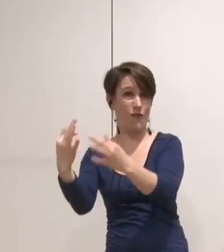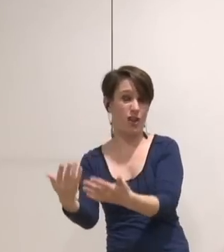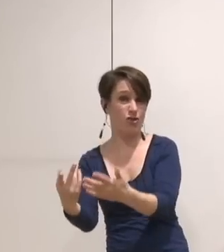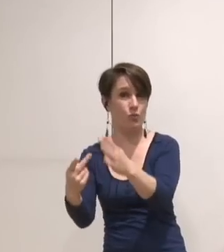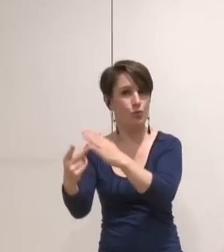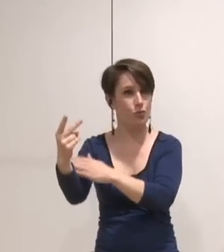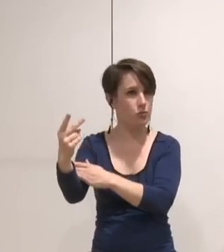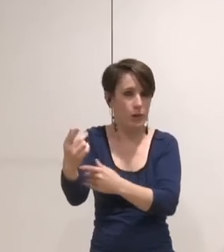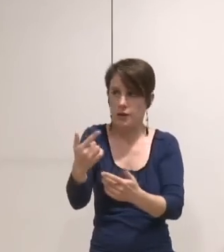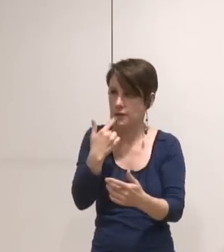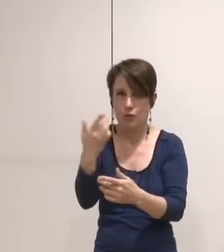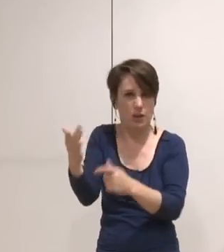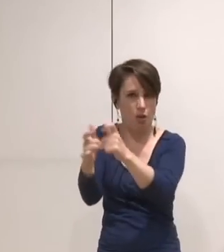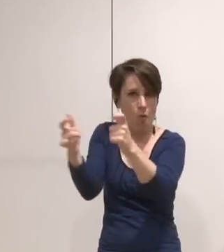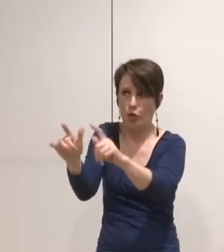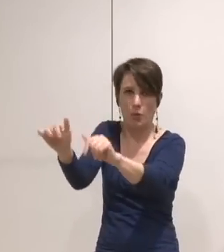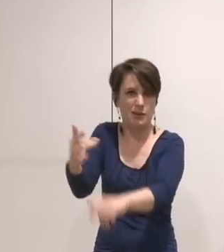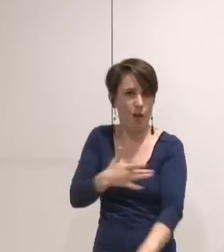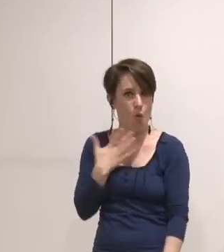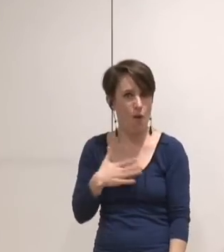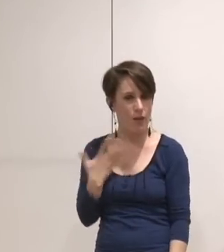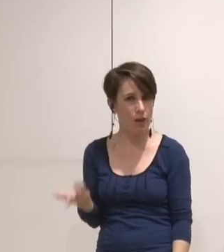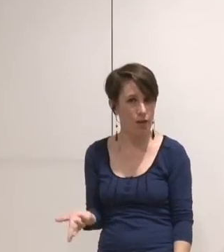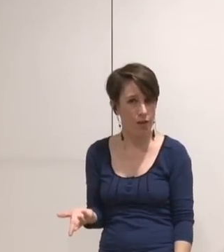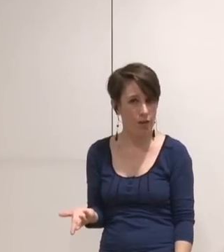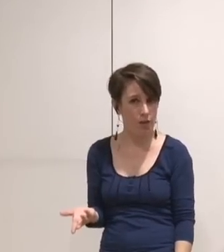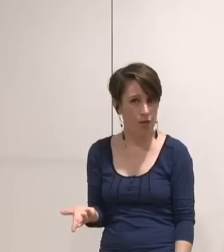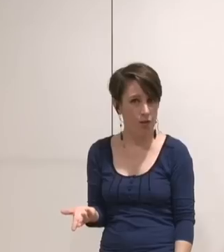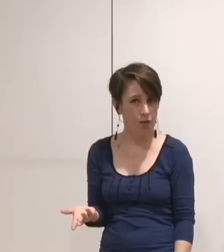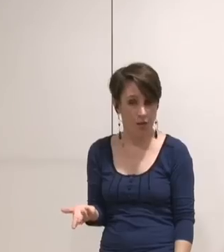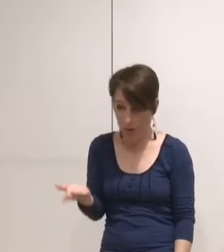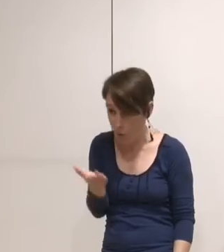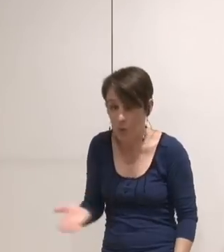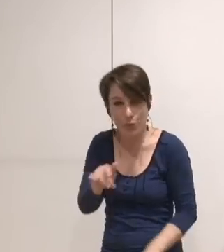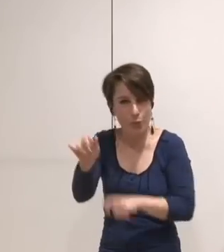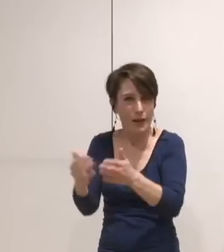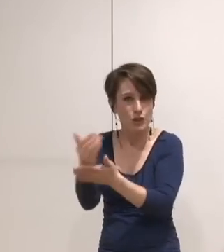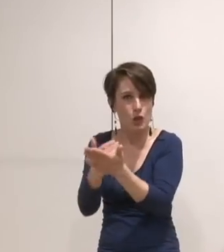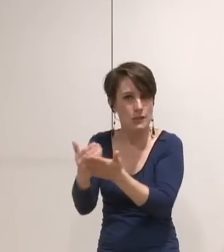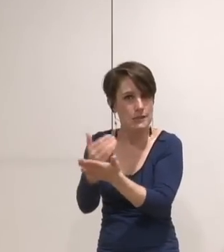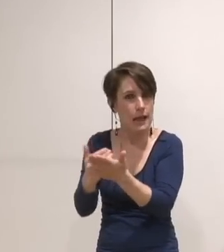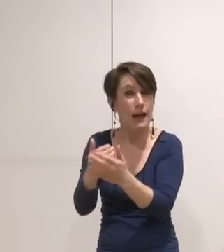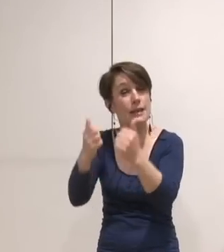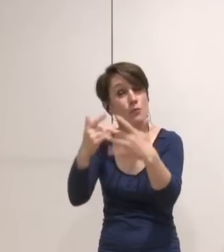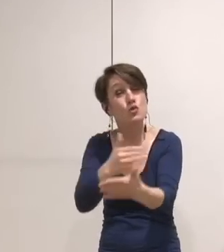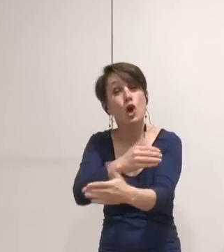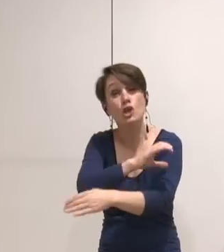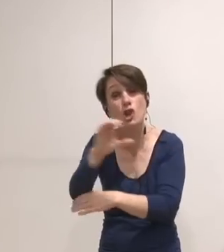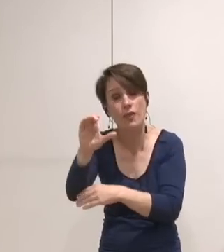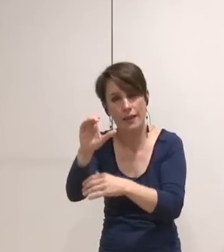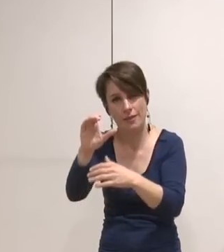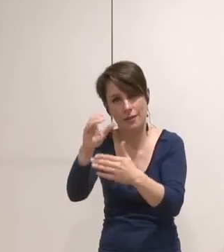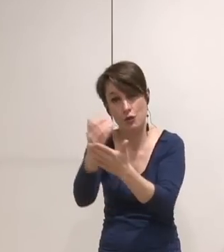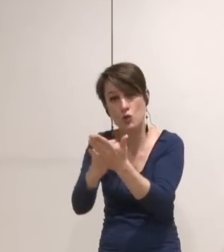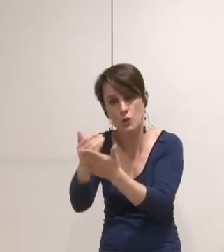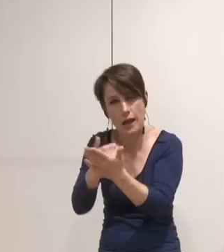l'entreprise et donc privé de leur outil de travail plusieurs centaines de salariés